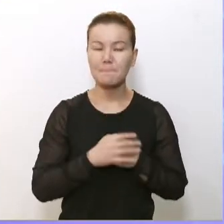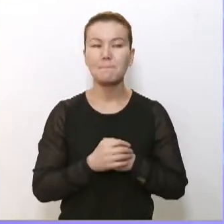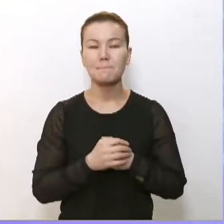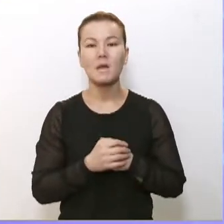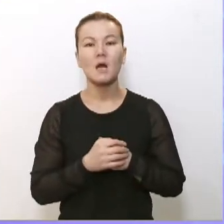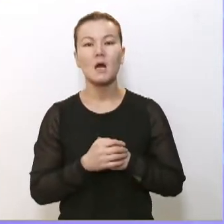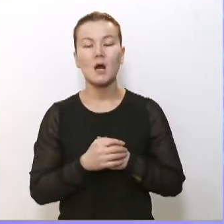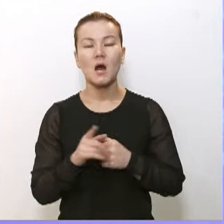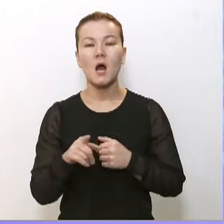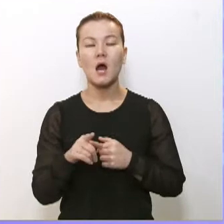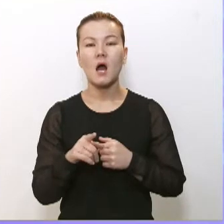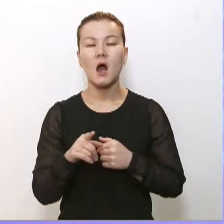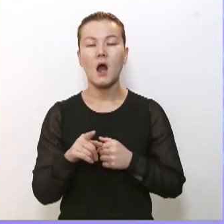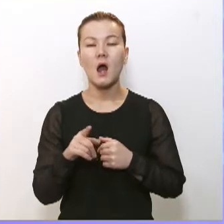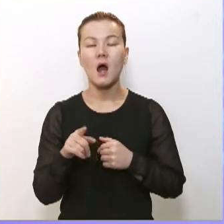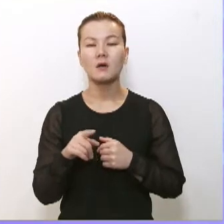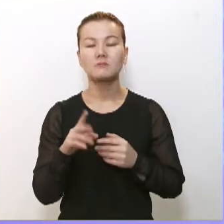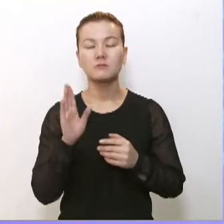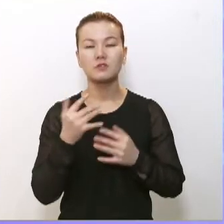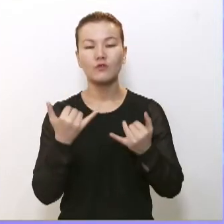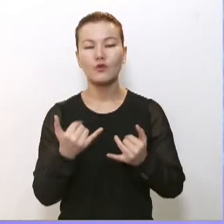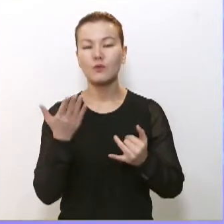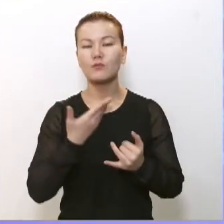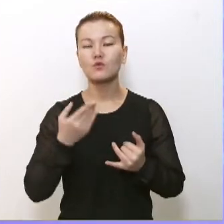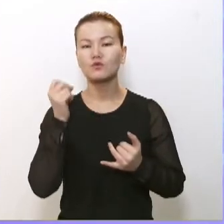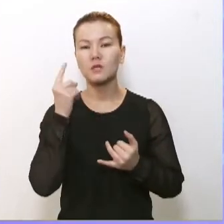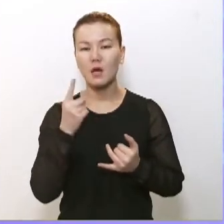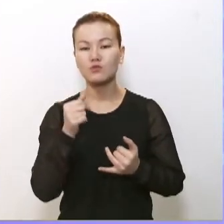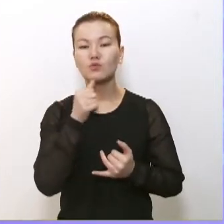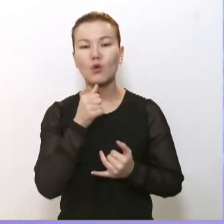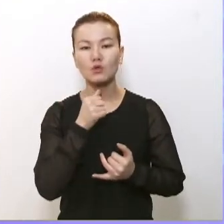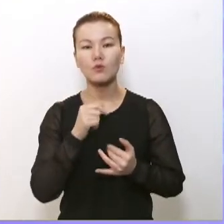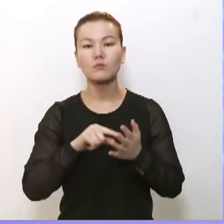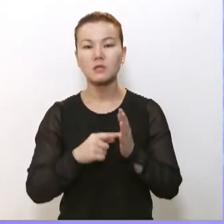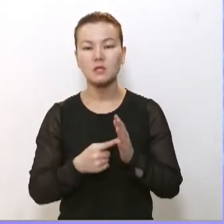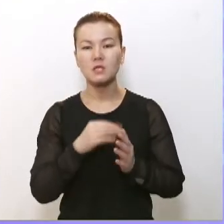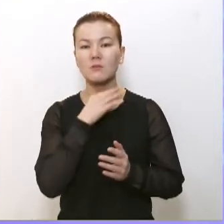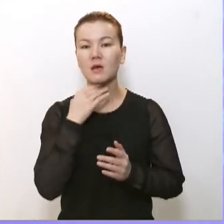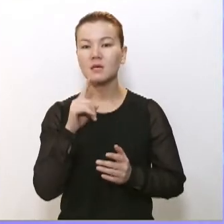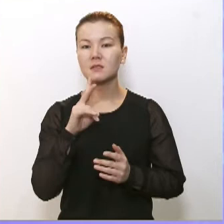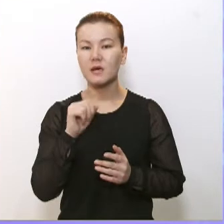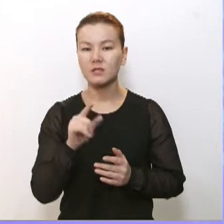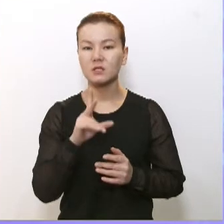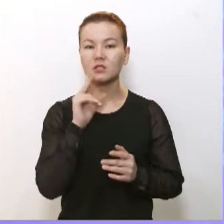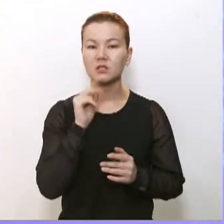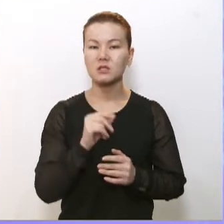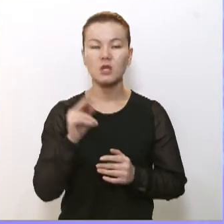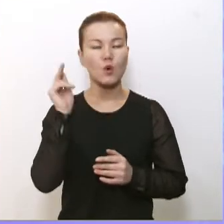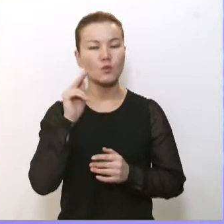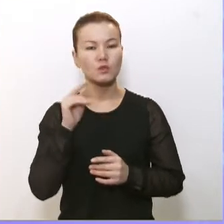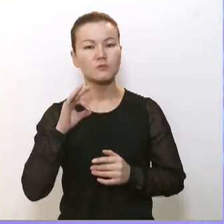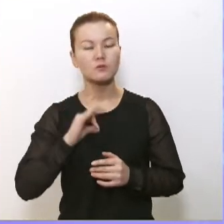уроке мы узнаем способы проверки умножения многозначных чисел научимся применять